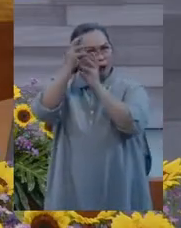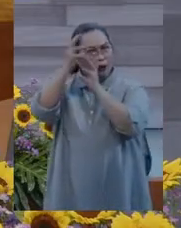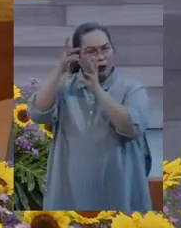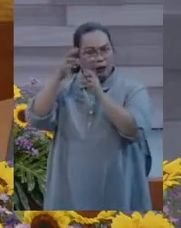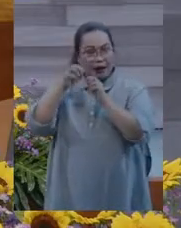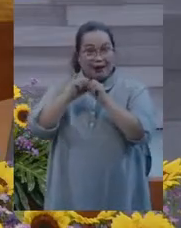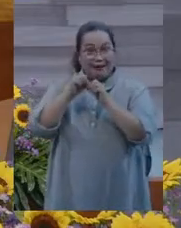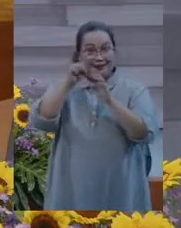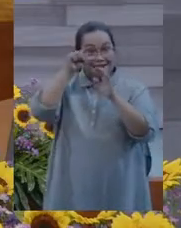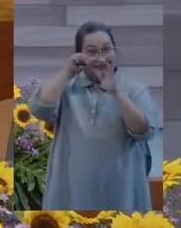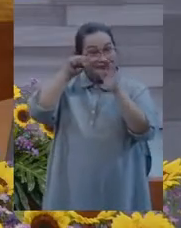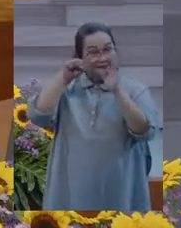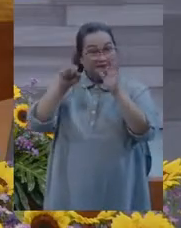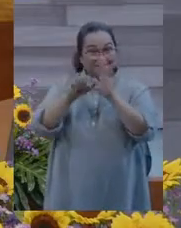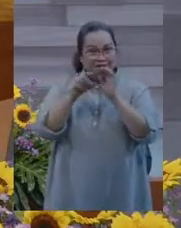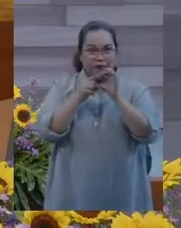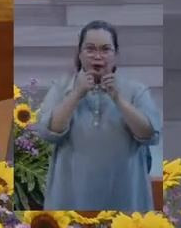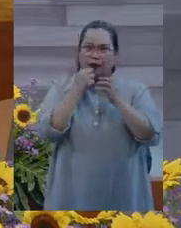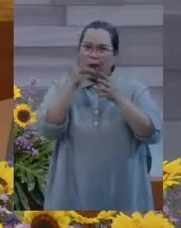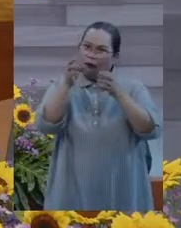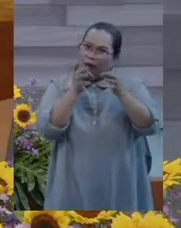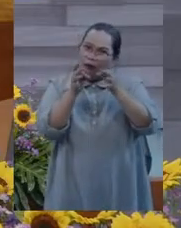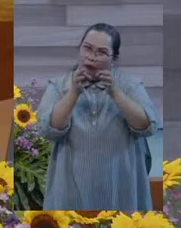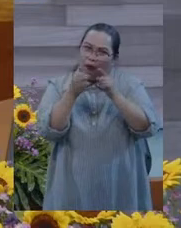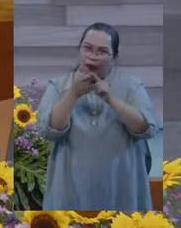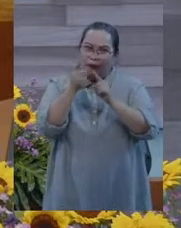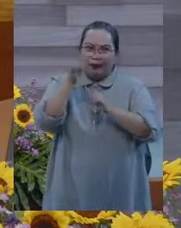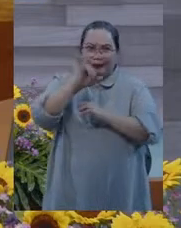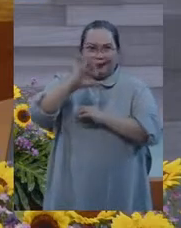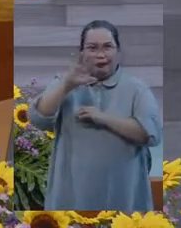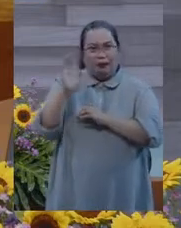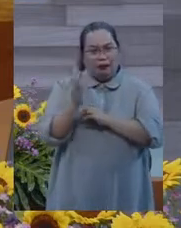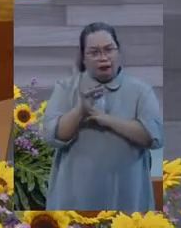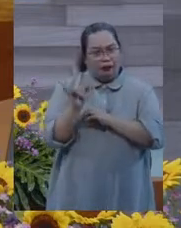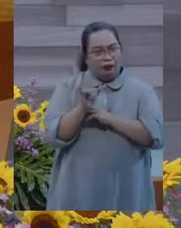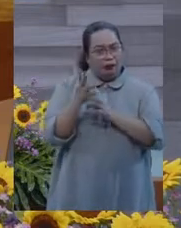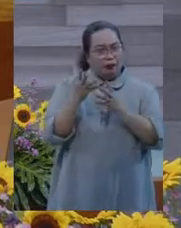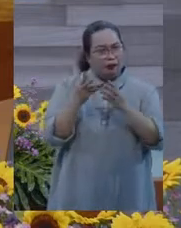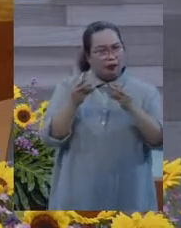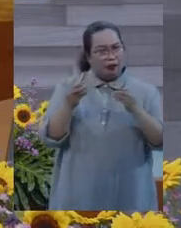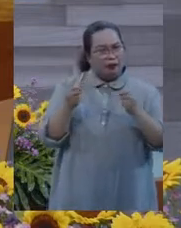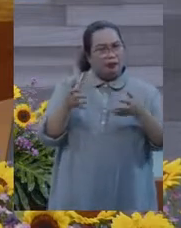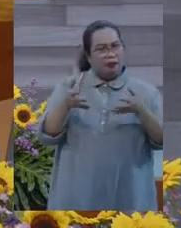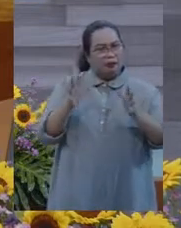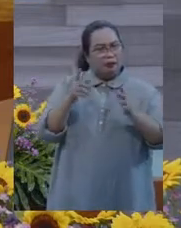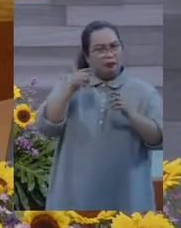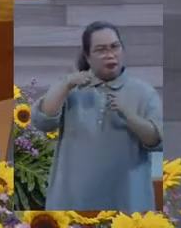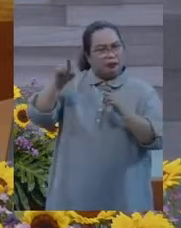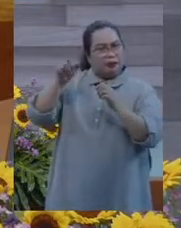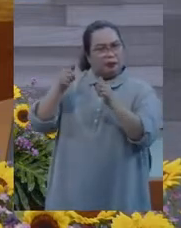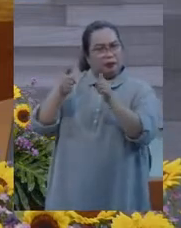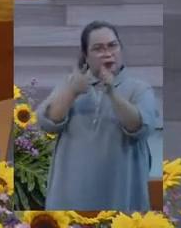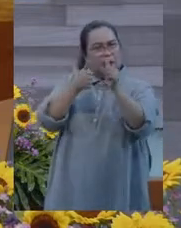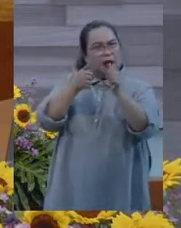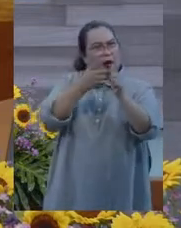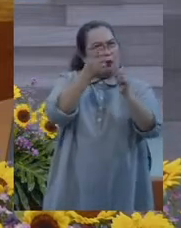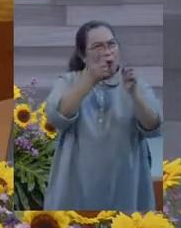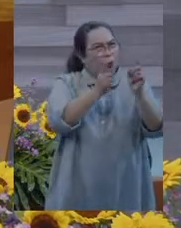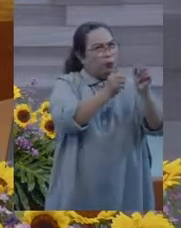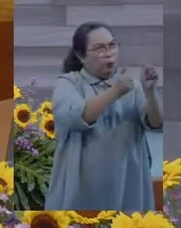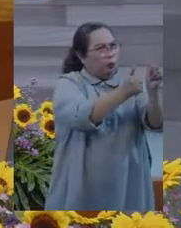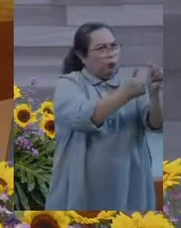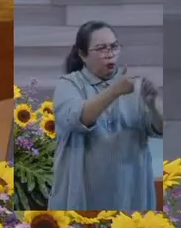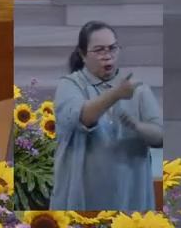and the sign or wonder that he tells you comes to pass, and if he says, 'Let us go after other